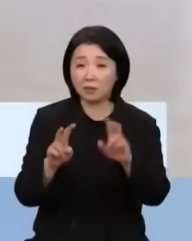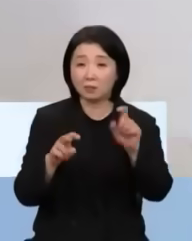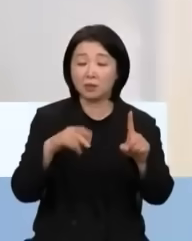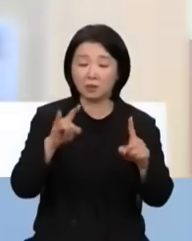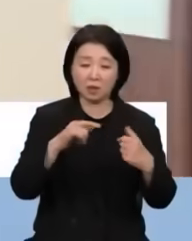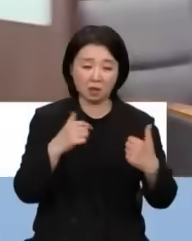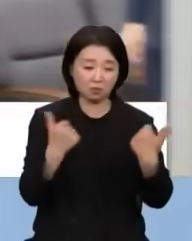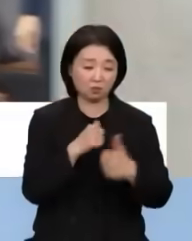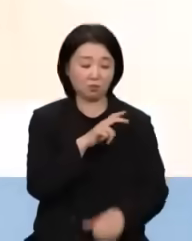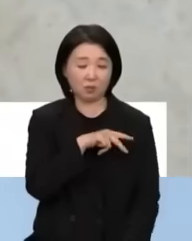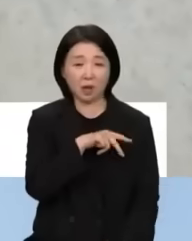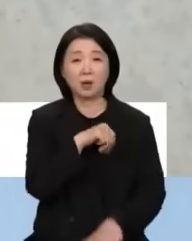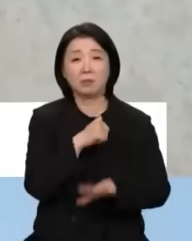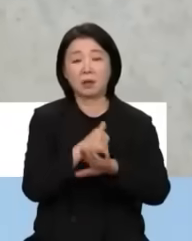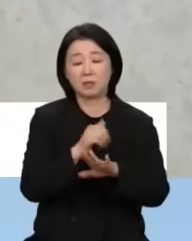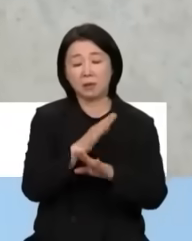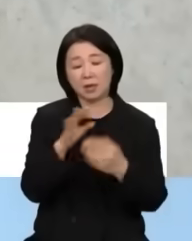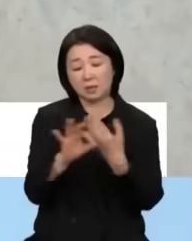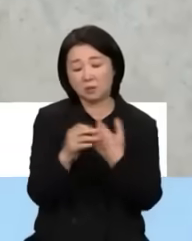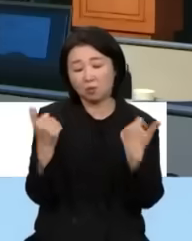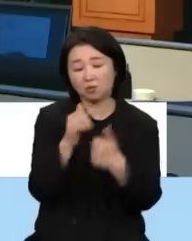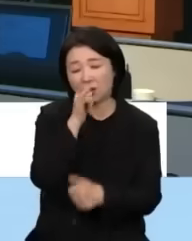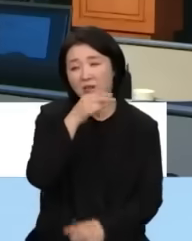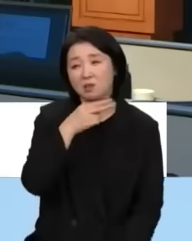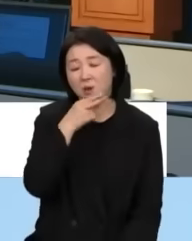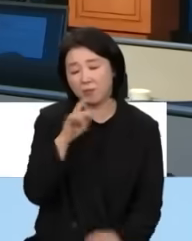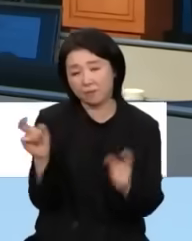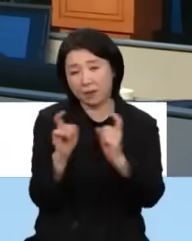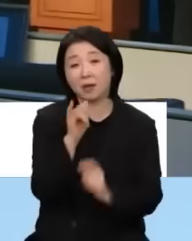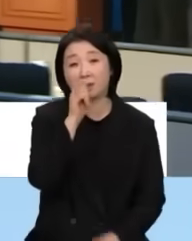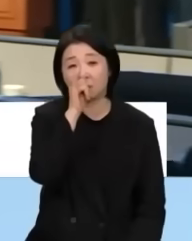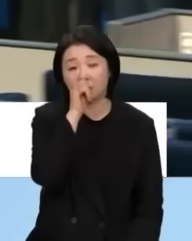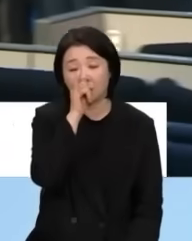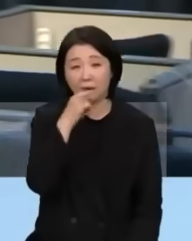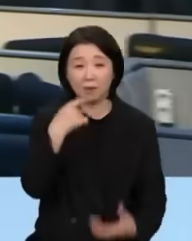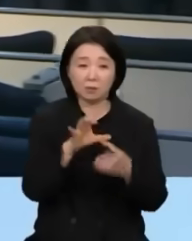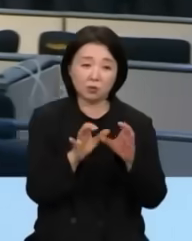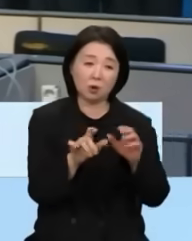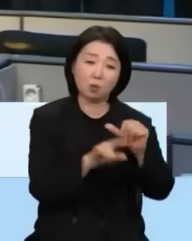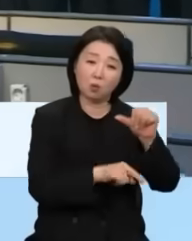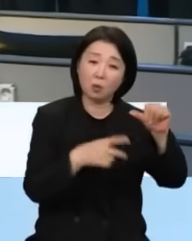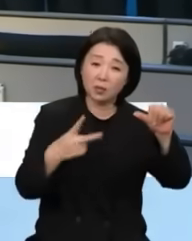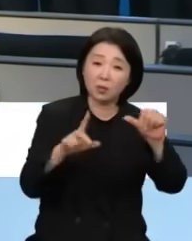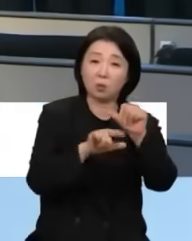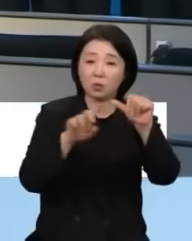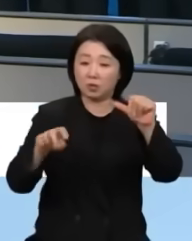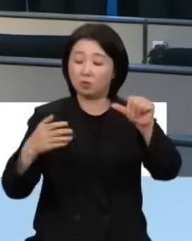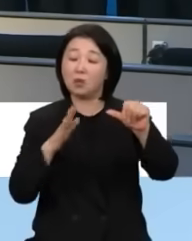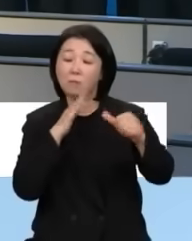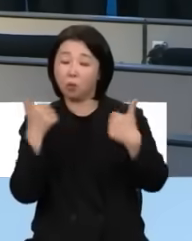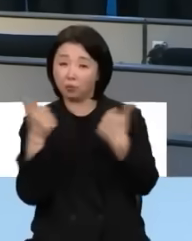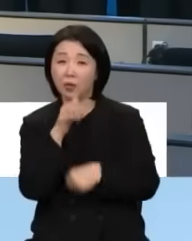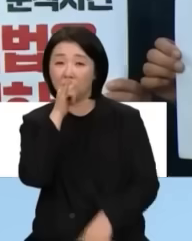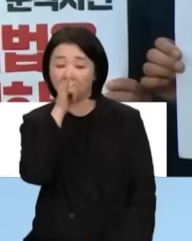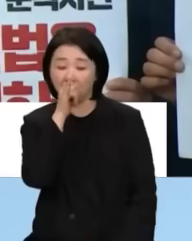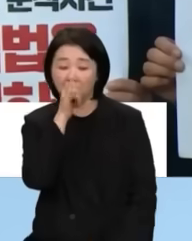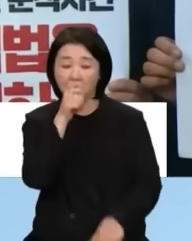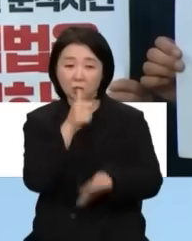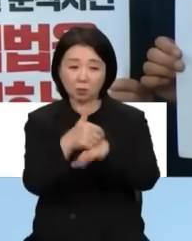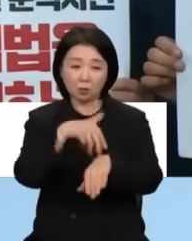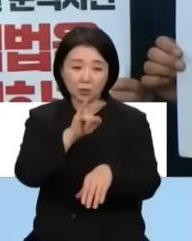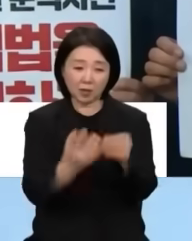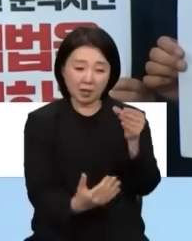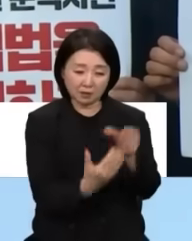국회의 마지막 임시국회를 열지를 두고 대립해왔습니다. 민주당은 5월 2일과 29일 본회의를 열어서